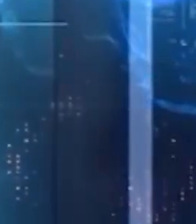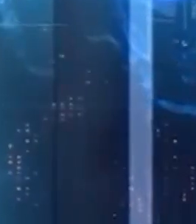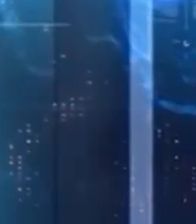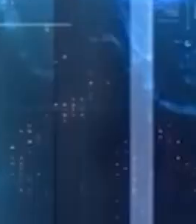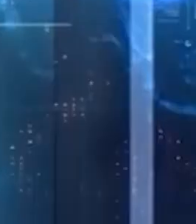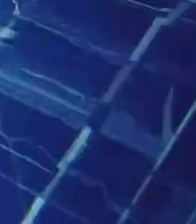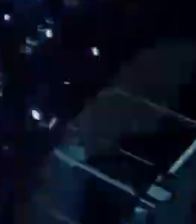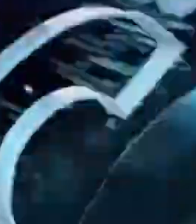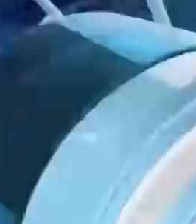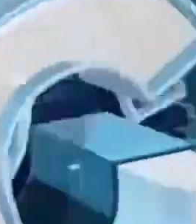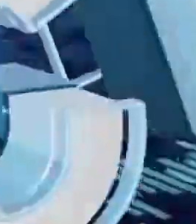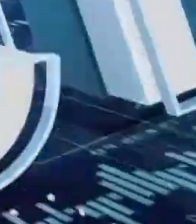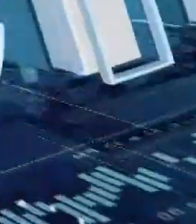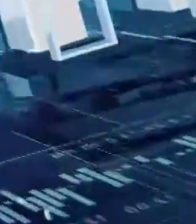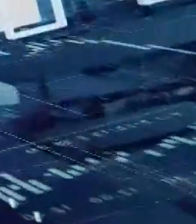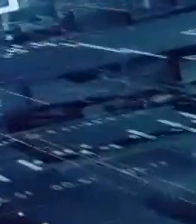область.